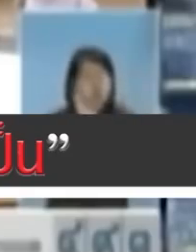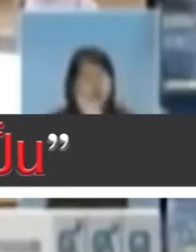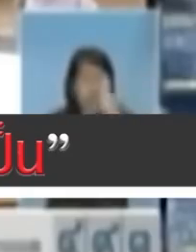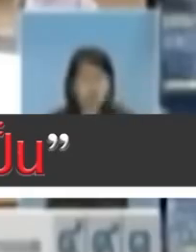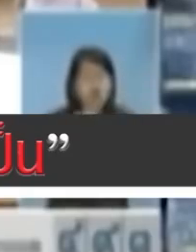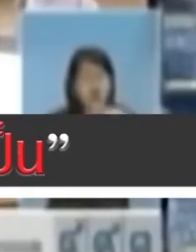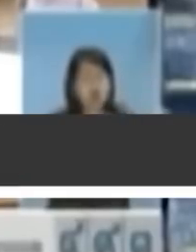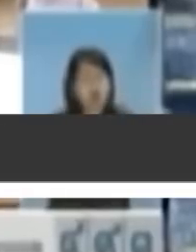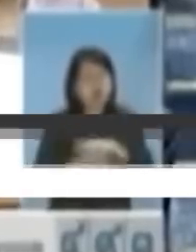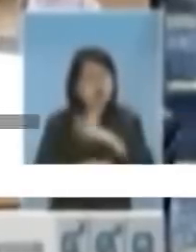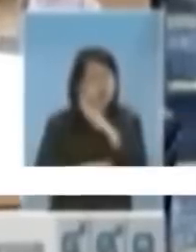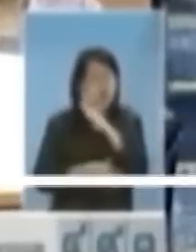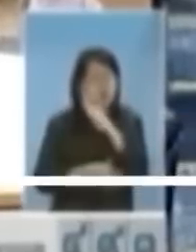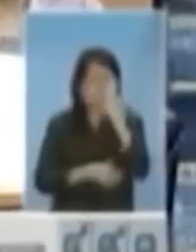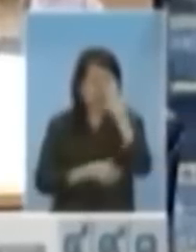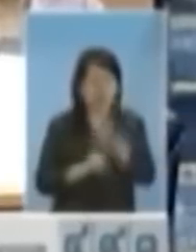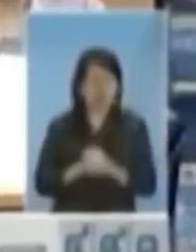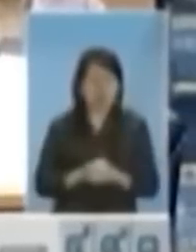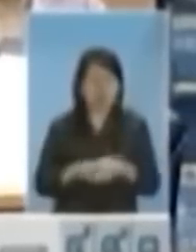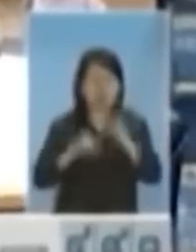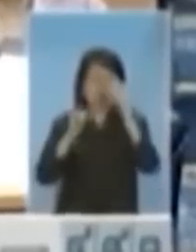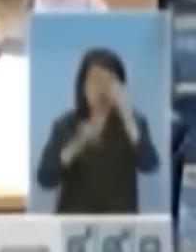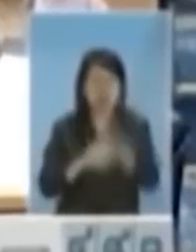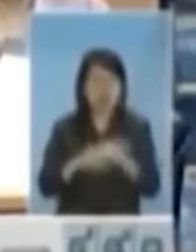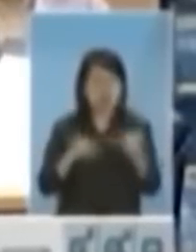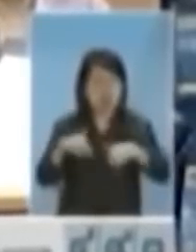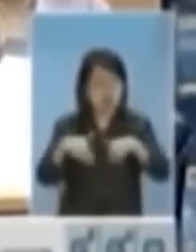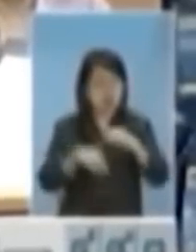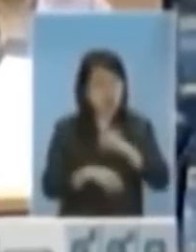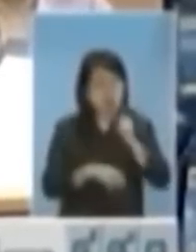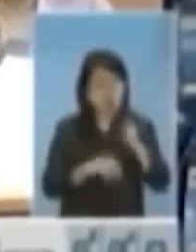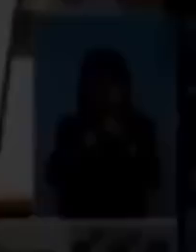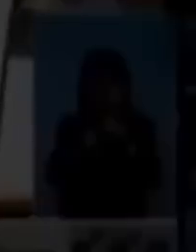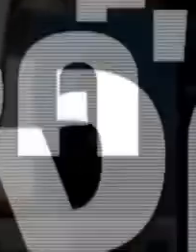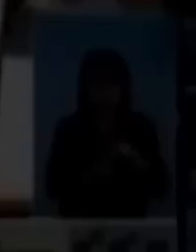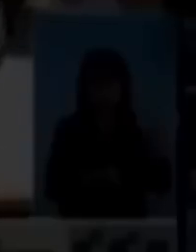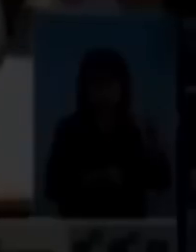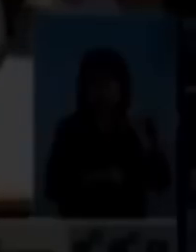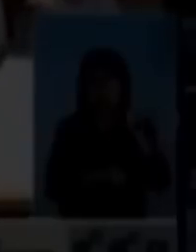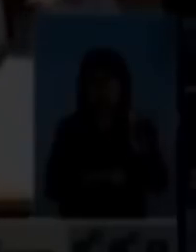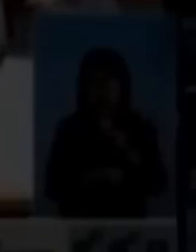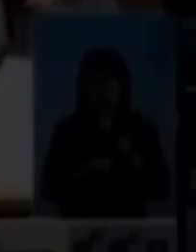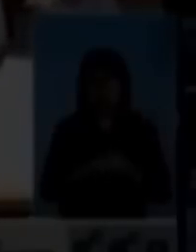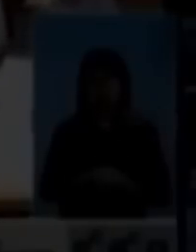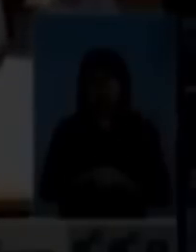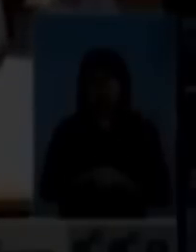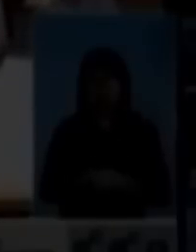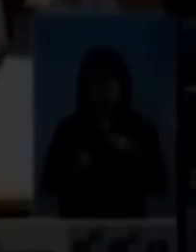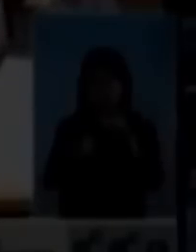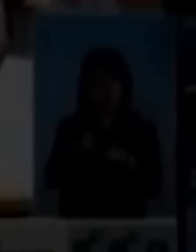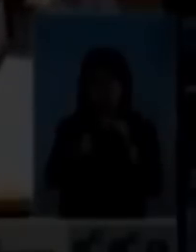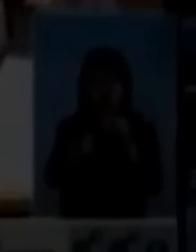ตเกิดขึ้นจนมีคนเข้ากล่าวหากันว่าปล่อยให้มีการทุจริตทั้งตระกูล